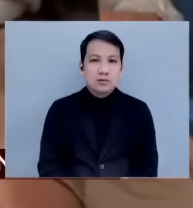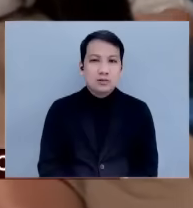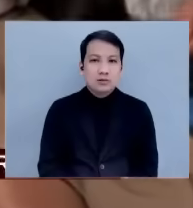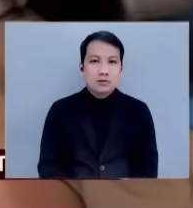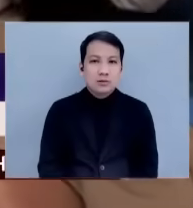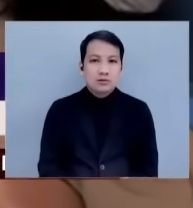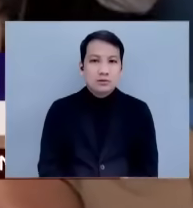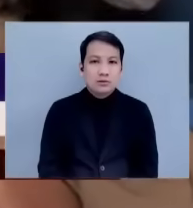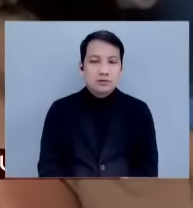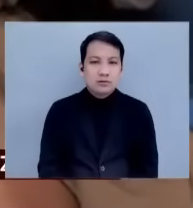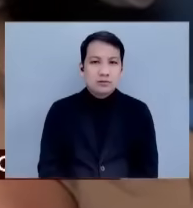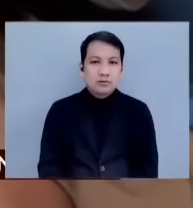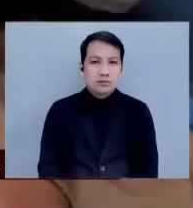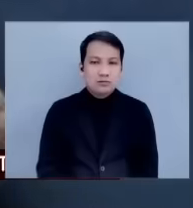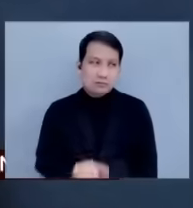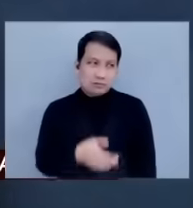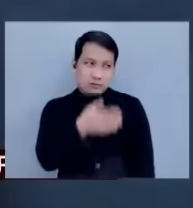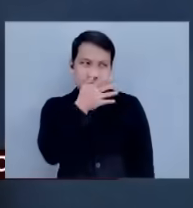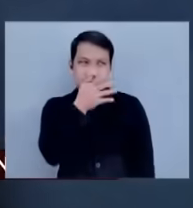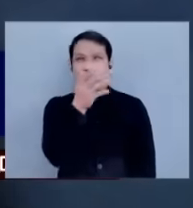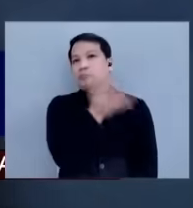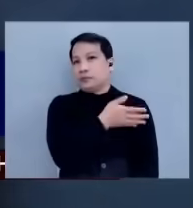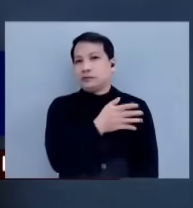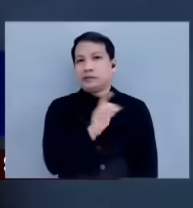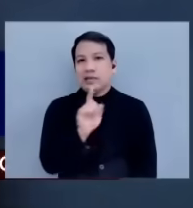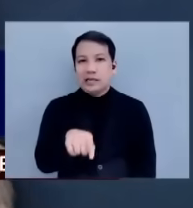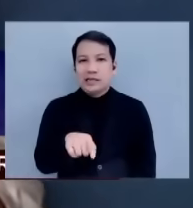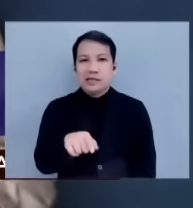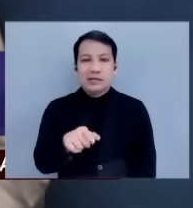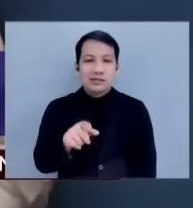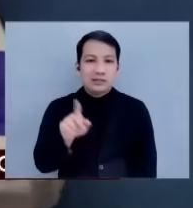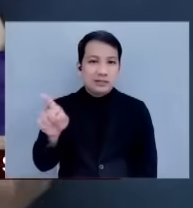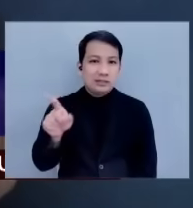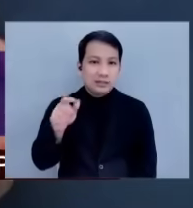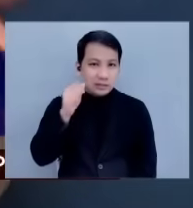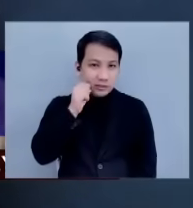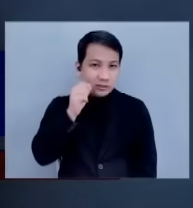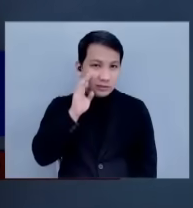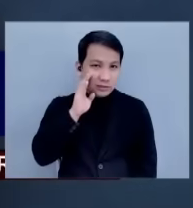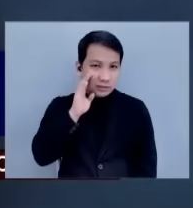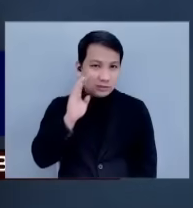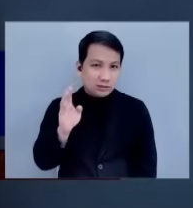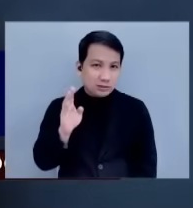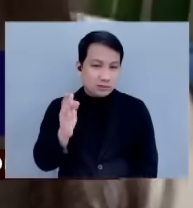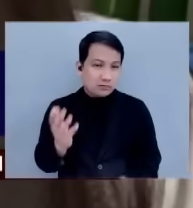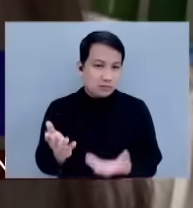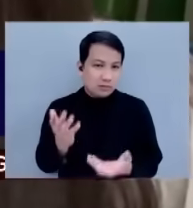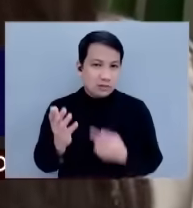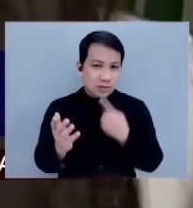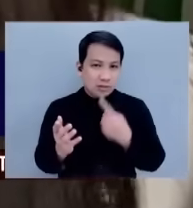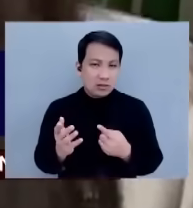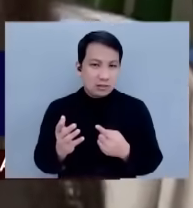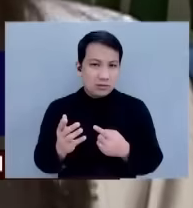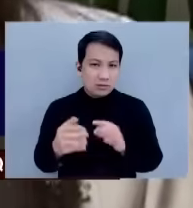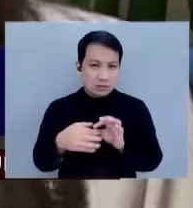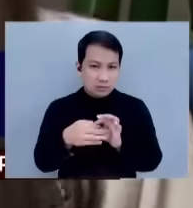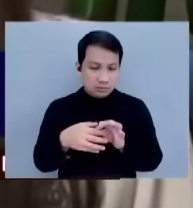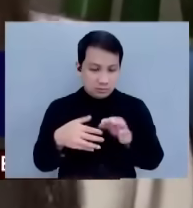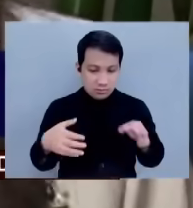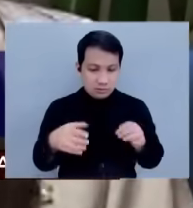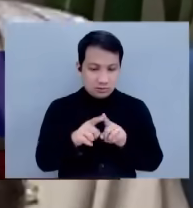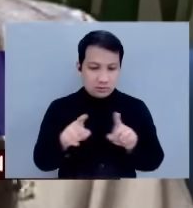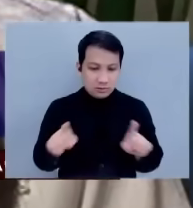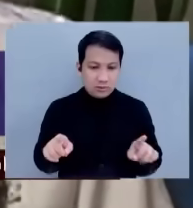Dead ma muna sa issue ng hiwalayang Katniel si Andrea Brillantes. Yan ay matapos siyang madawit sa hiwalayan na